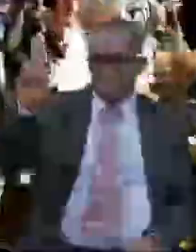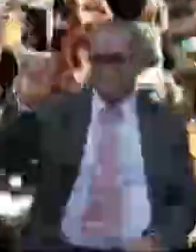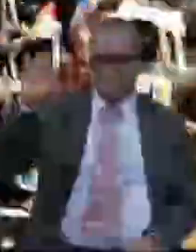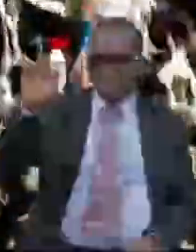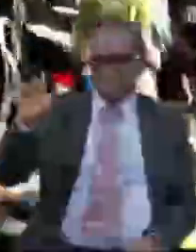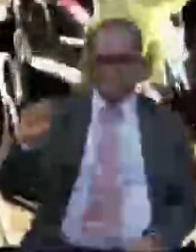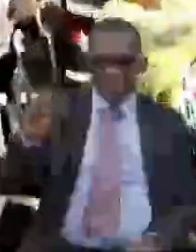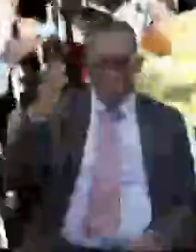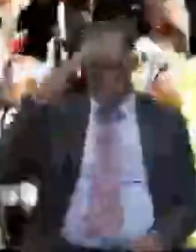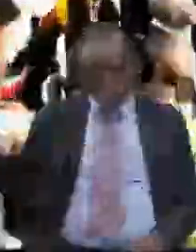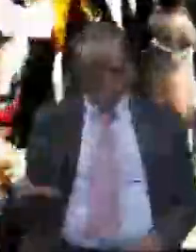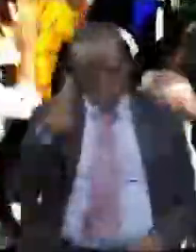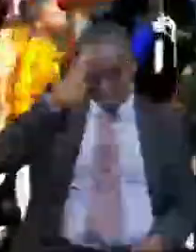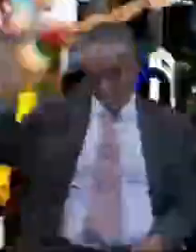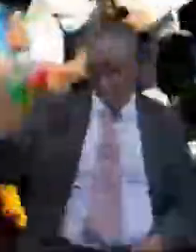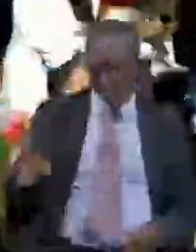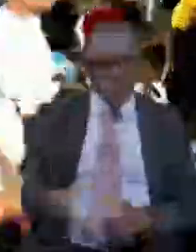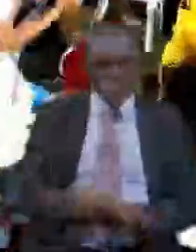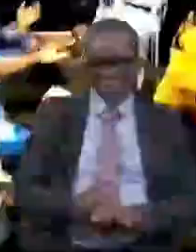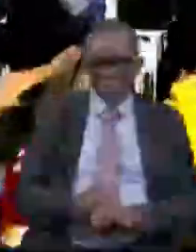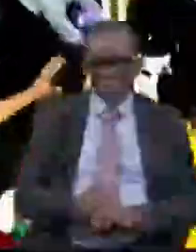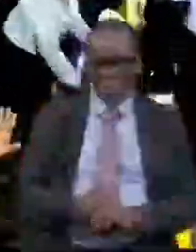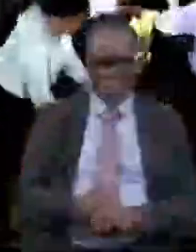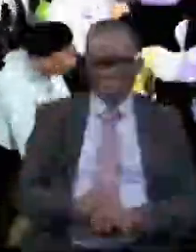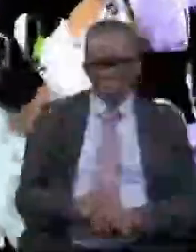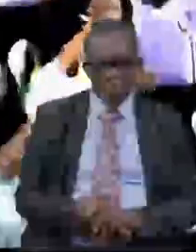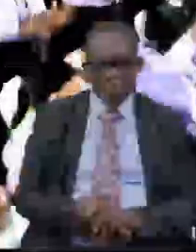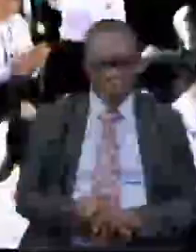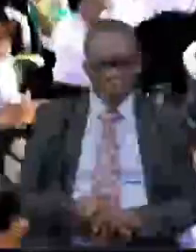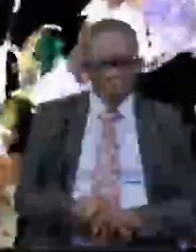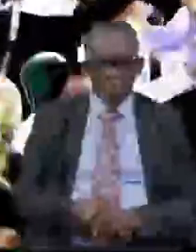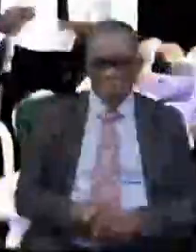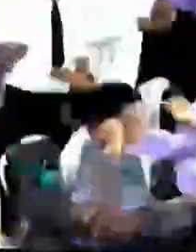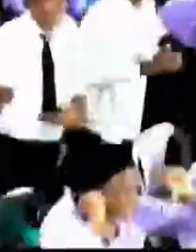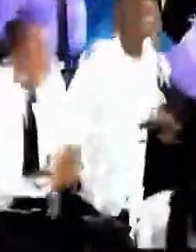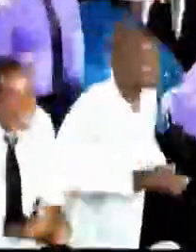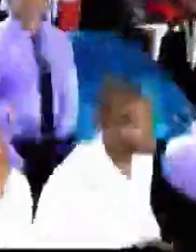Soyez les bienvenus, pasteur. Tout le monde, gloire à Dieu.